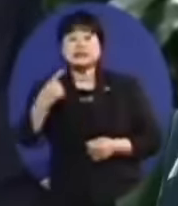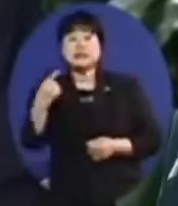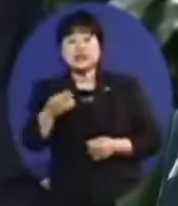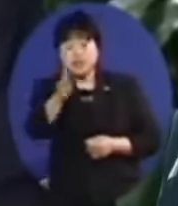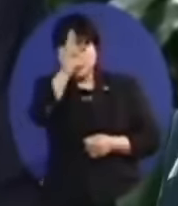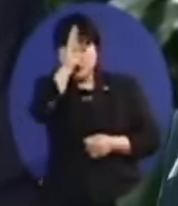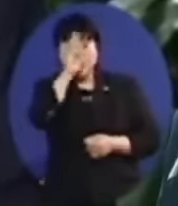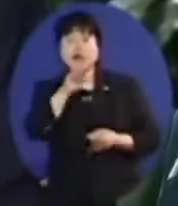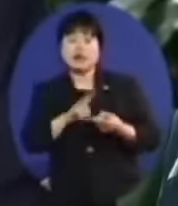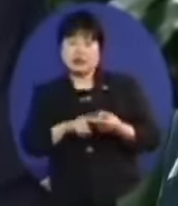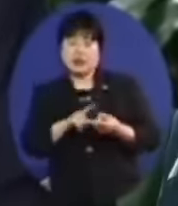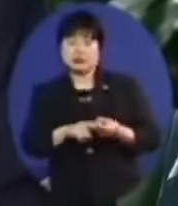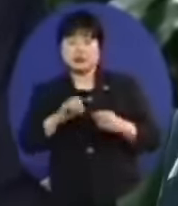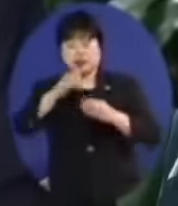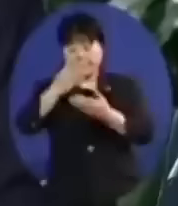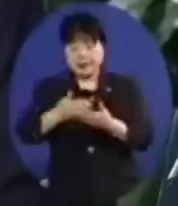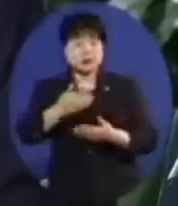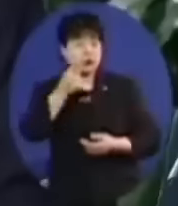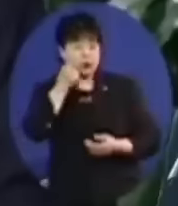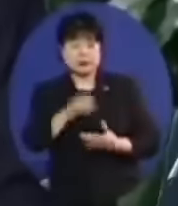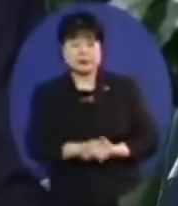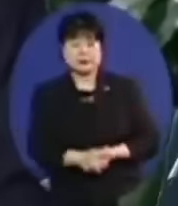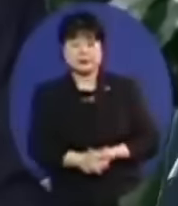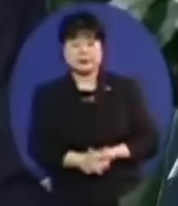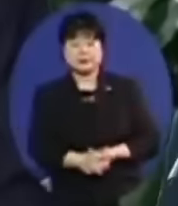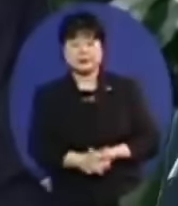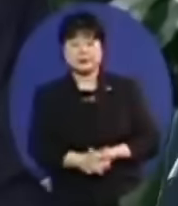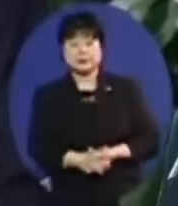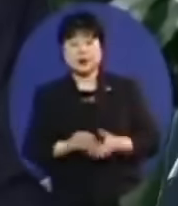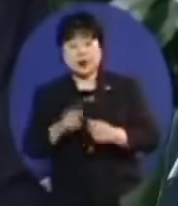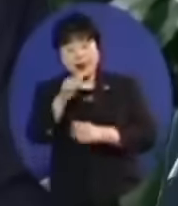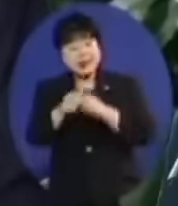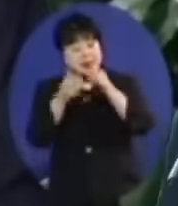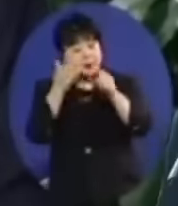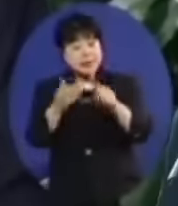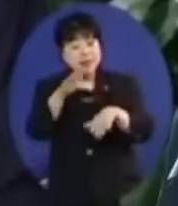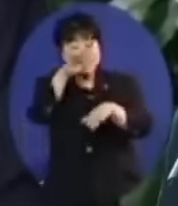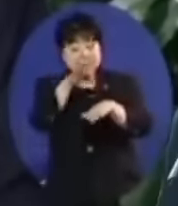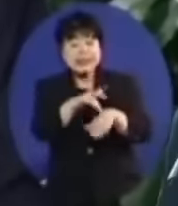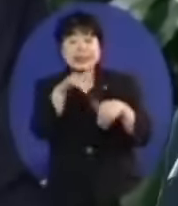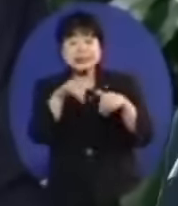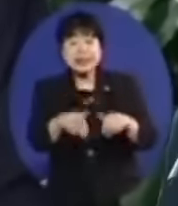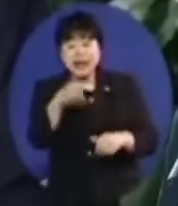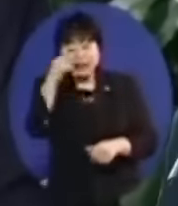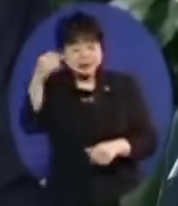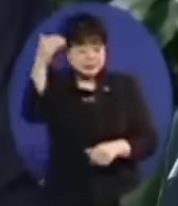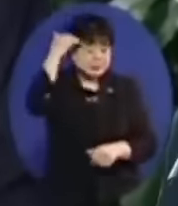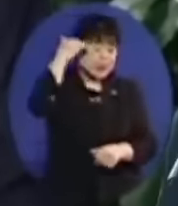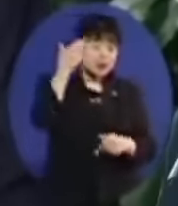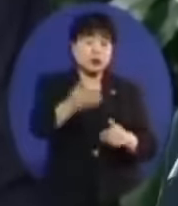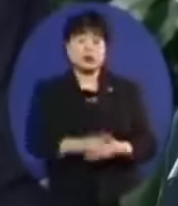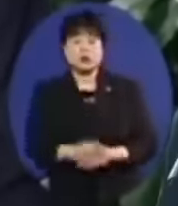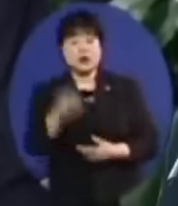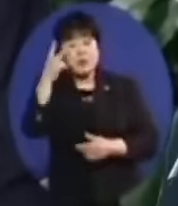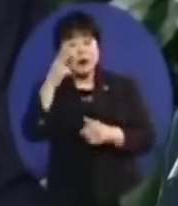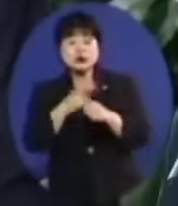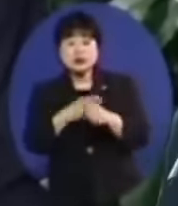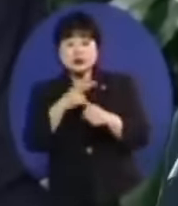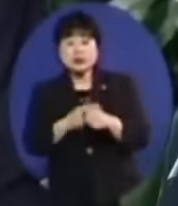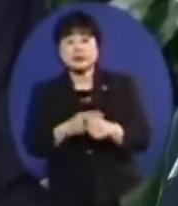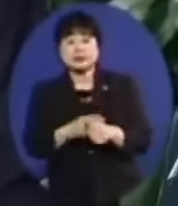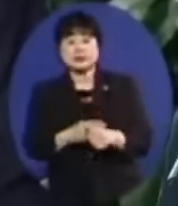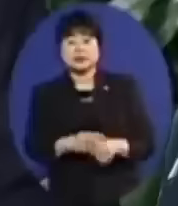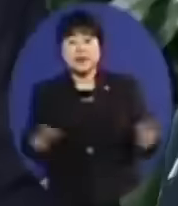병에 대해서는 응답을 받지 못했습니다. 왜 하나님이 사탄의 사자를 주어서 바울을